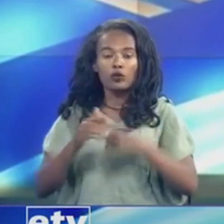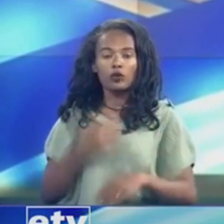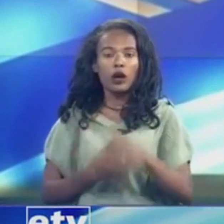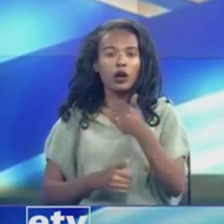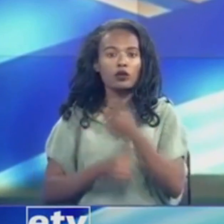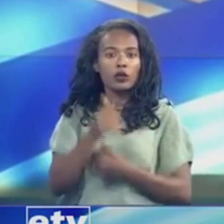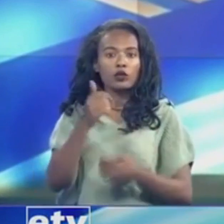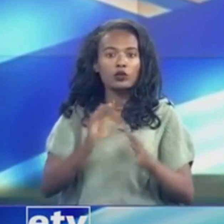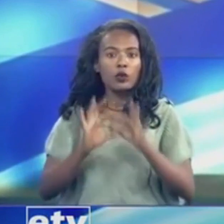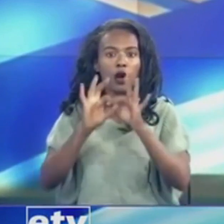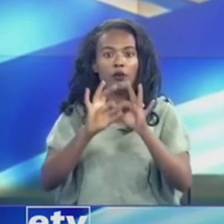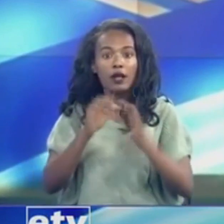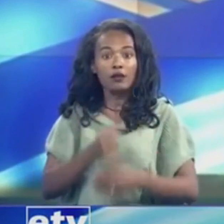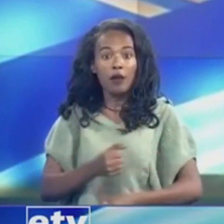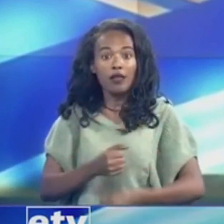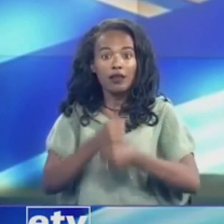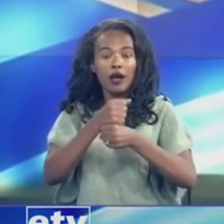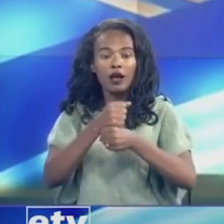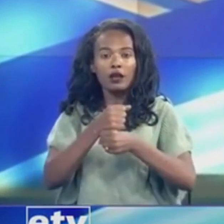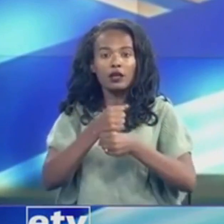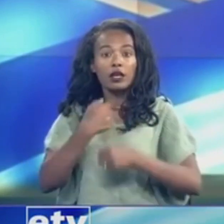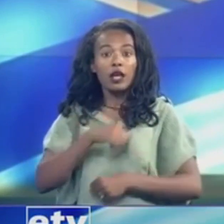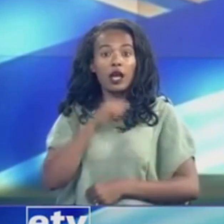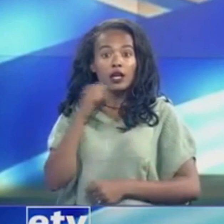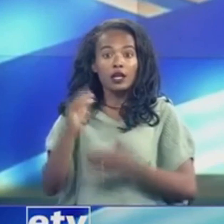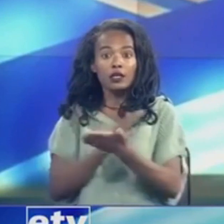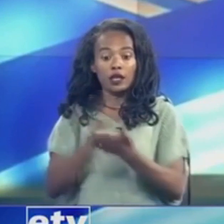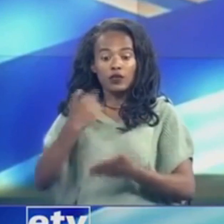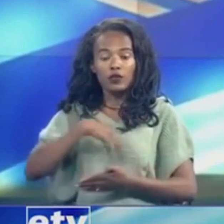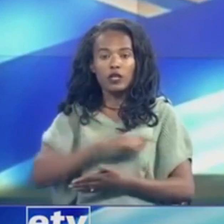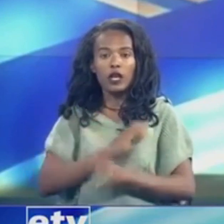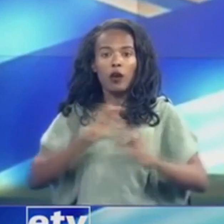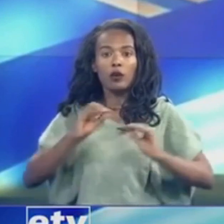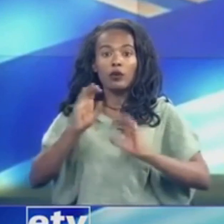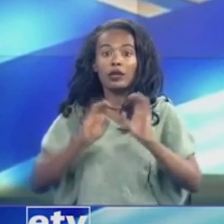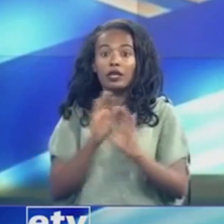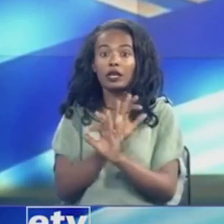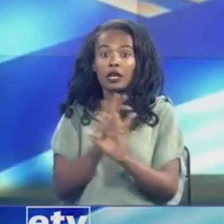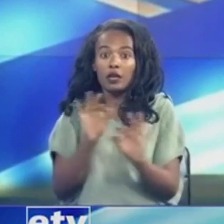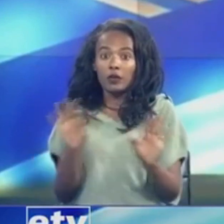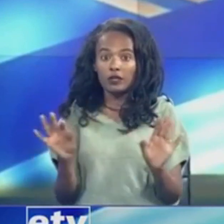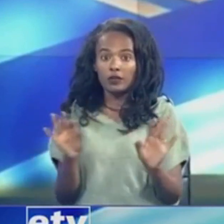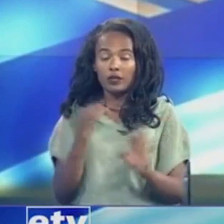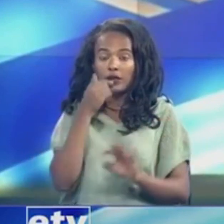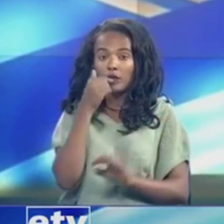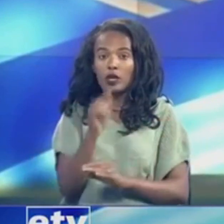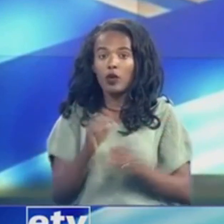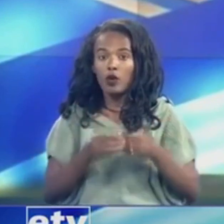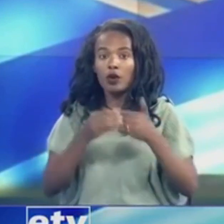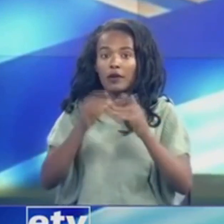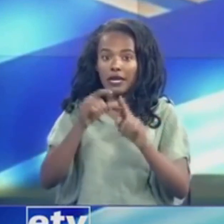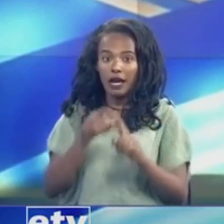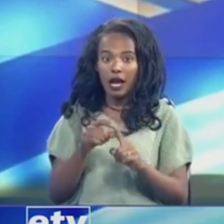ጉዳተኞች ማህበራት ማጠናከር ያለ እኛ ተሳትፎ ስለ እኛ ምንም መደረግ የለበትም የሚለውን መሪ